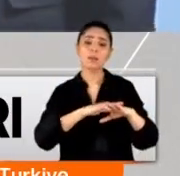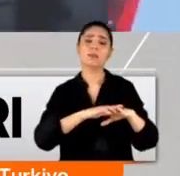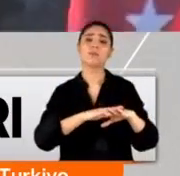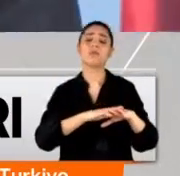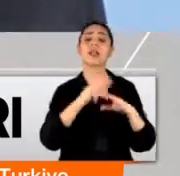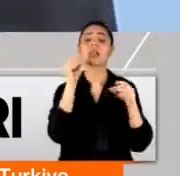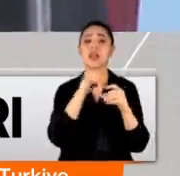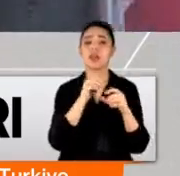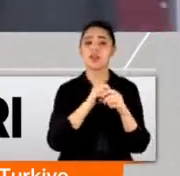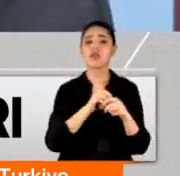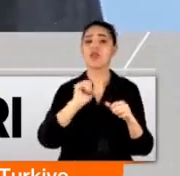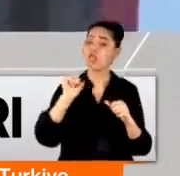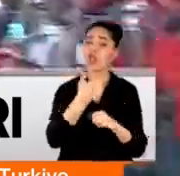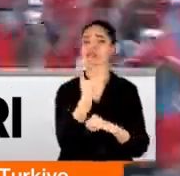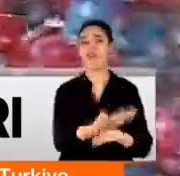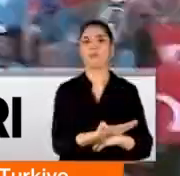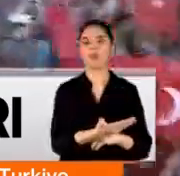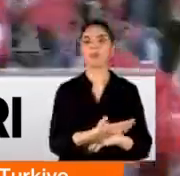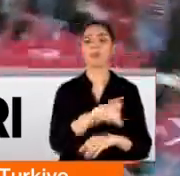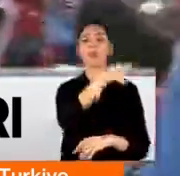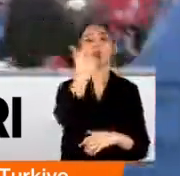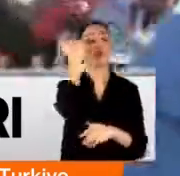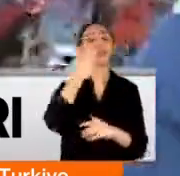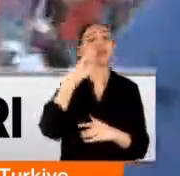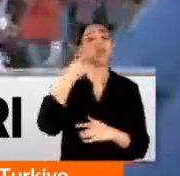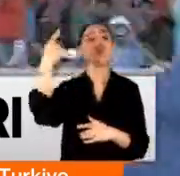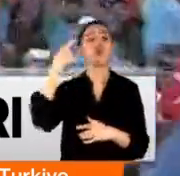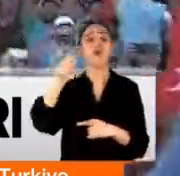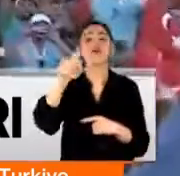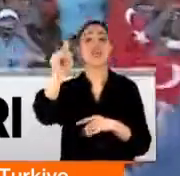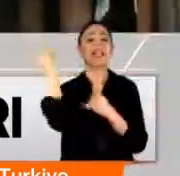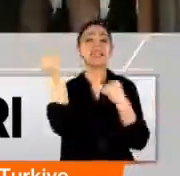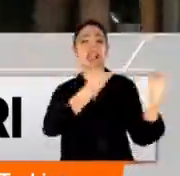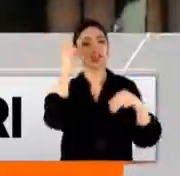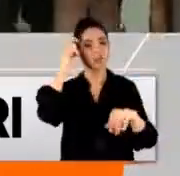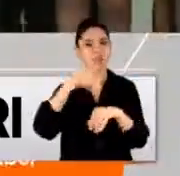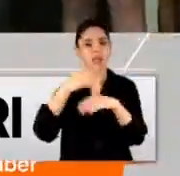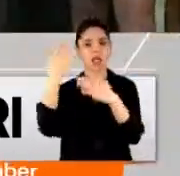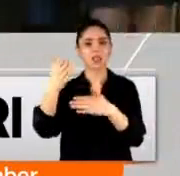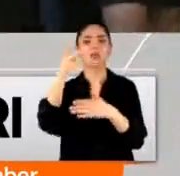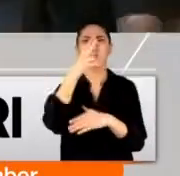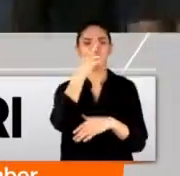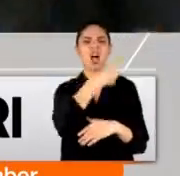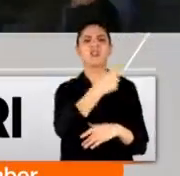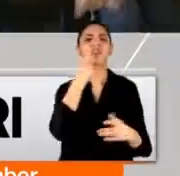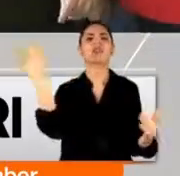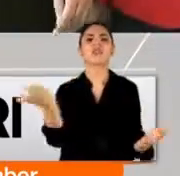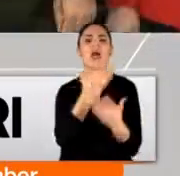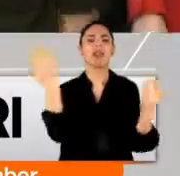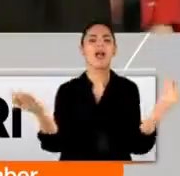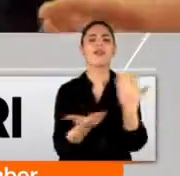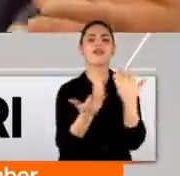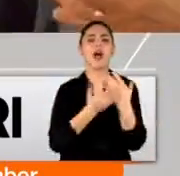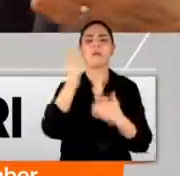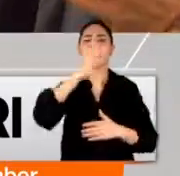için bulunmaz bir hazinedir. Sözde Cumhurbaşkanı tartışmasını hatırlattı. Bunlar alıştılar yıllarca darbecilerden,